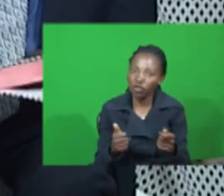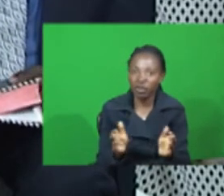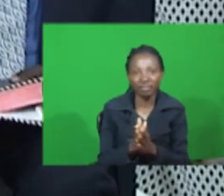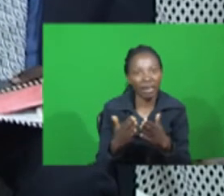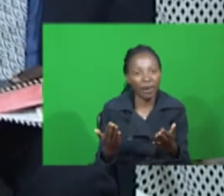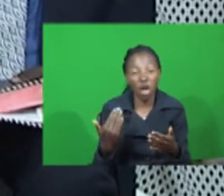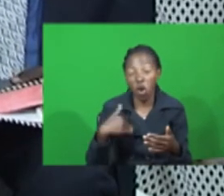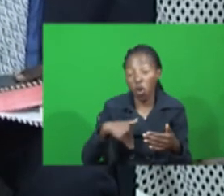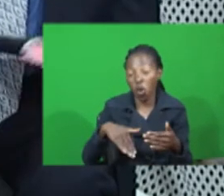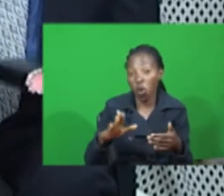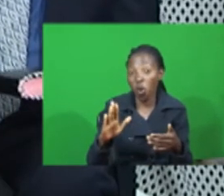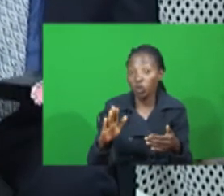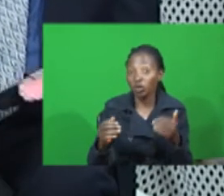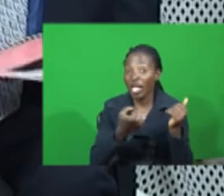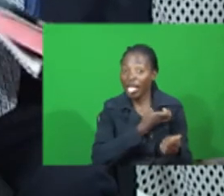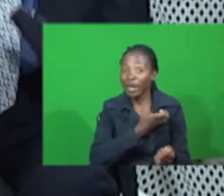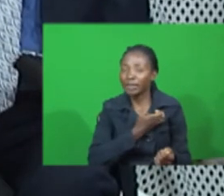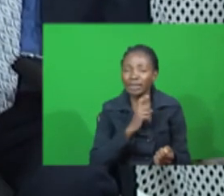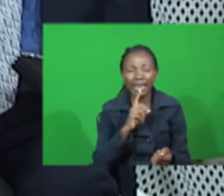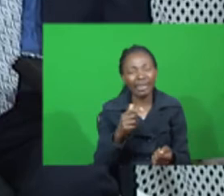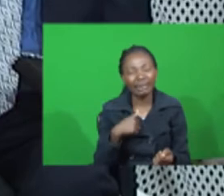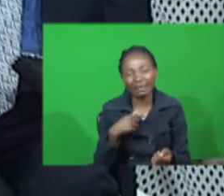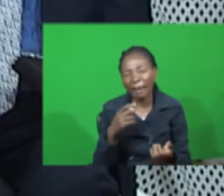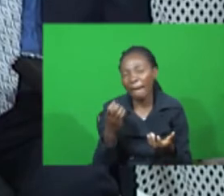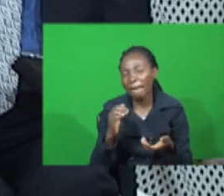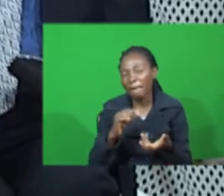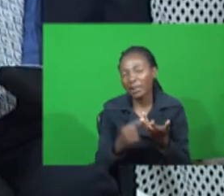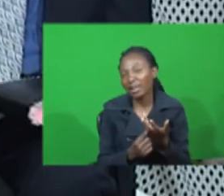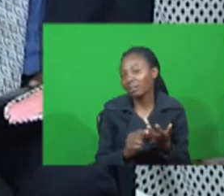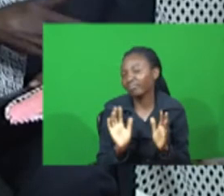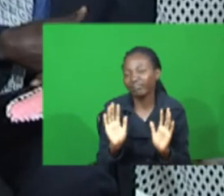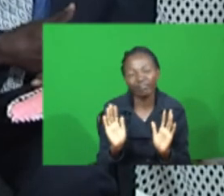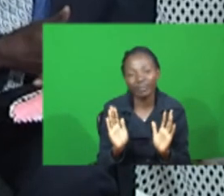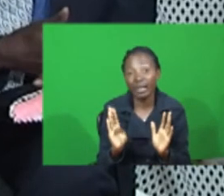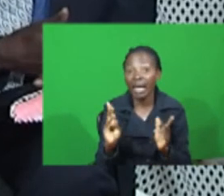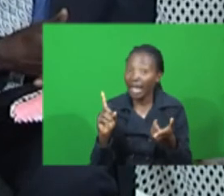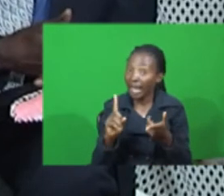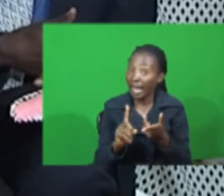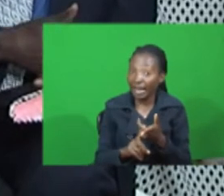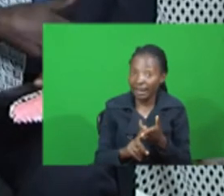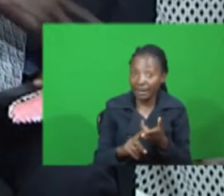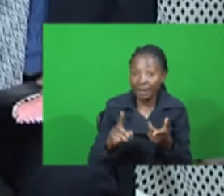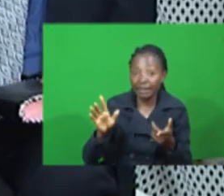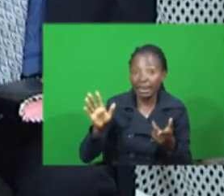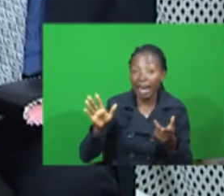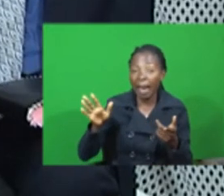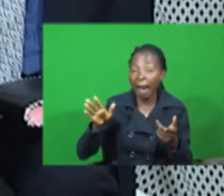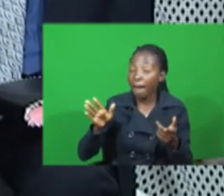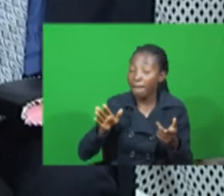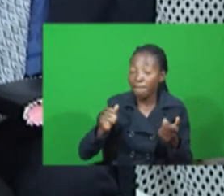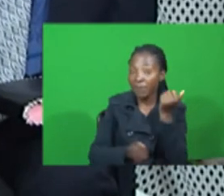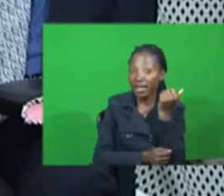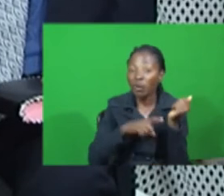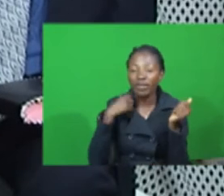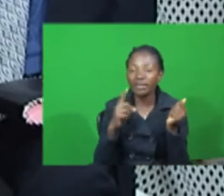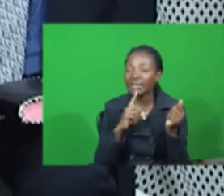kudare remusha. Ipapo ndopongoro tina handisi kuda hangu. Maiguru vobvisa bhutsu yavo votaura pamberi pedare,